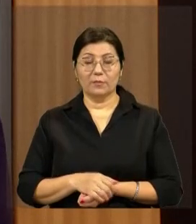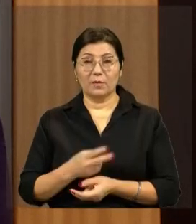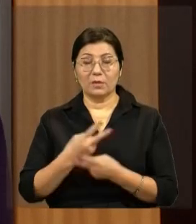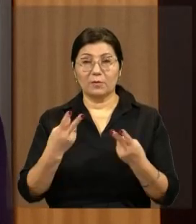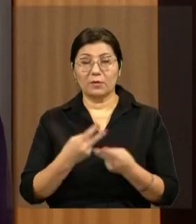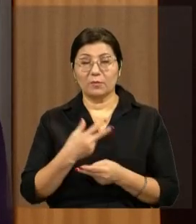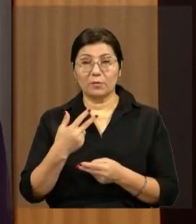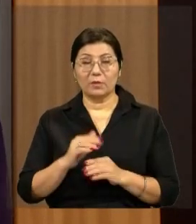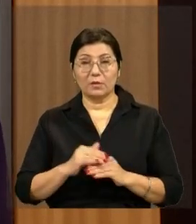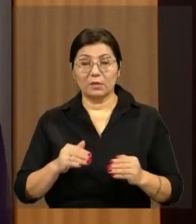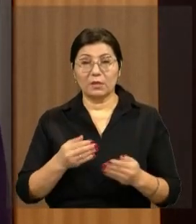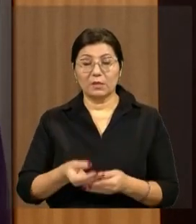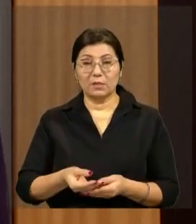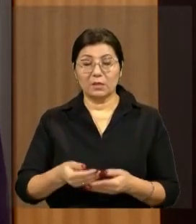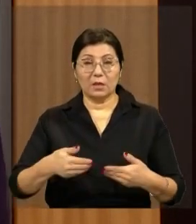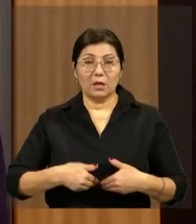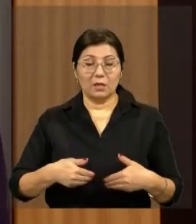некоторые дети голодают, ходят.